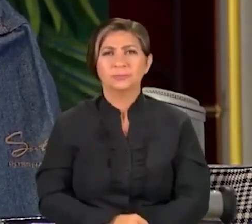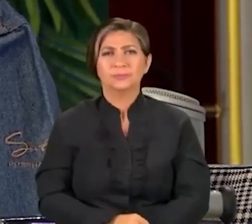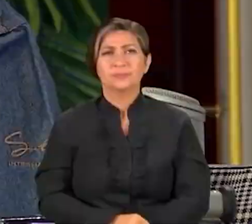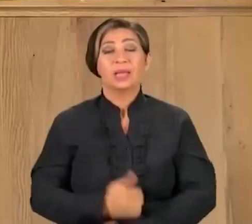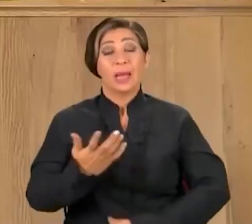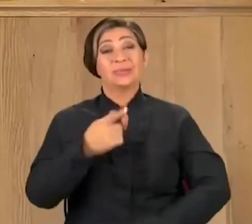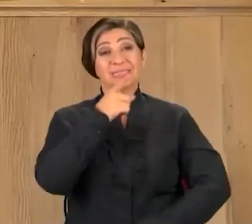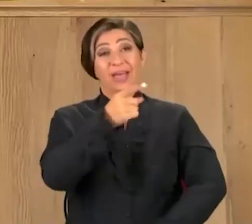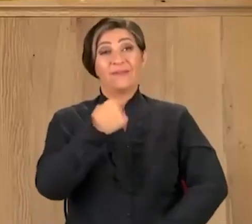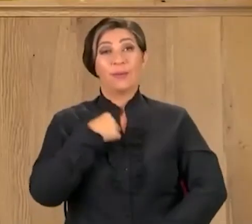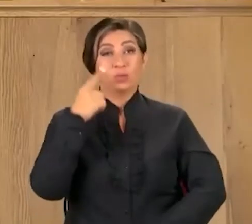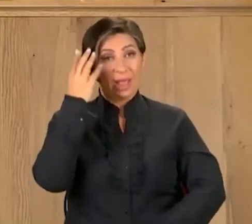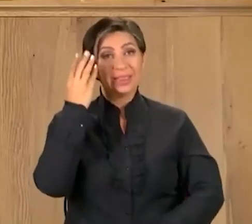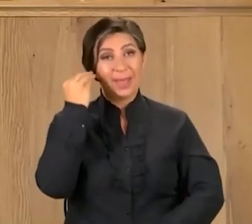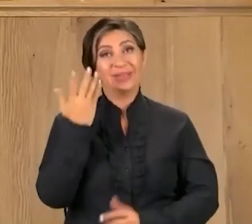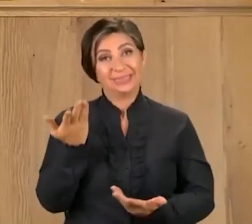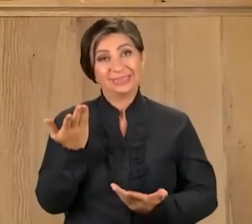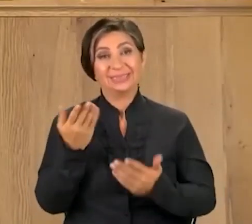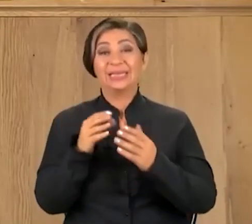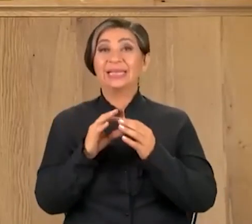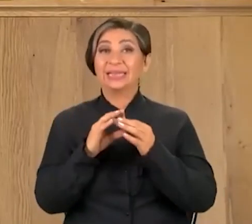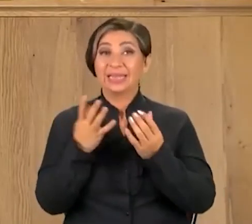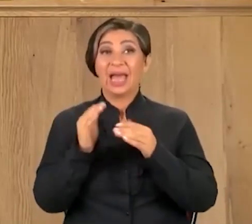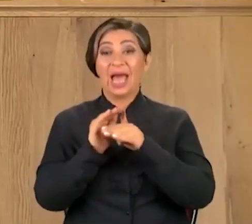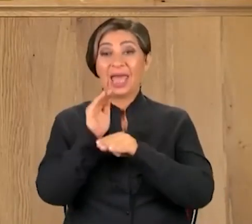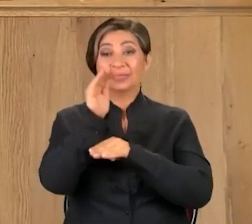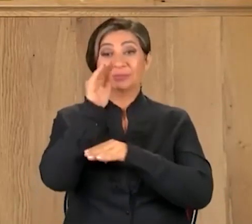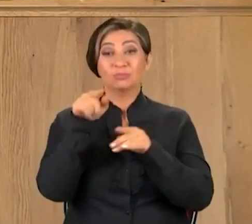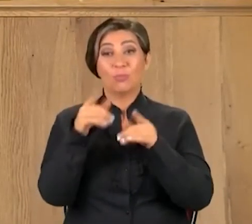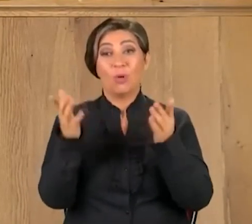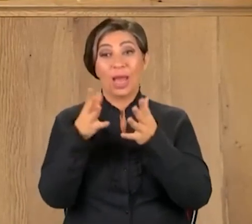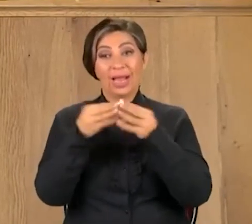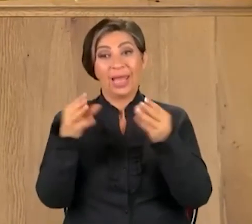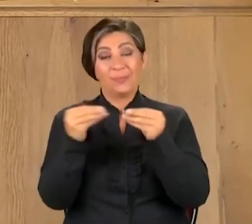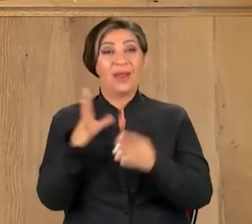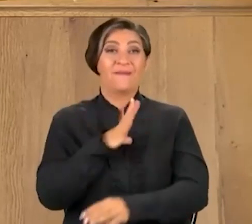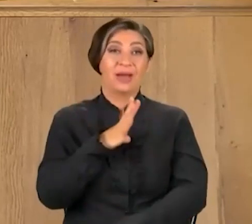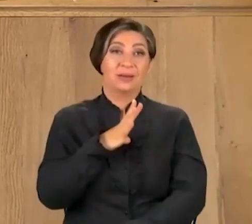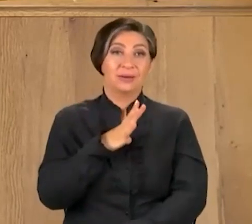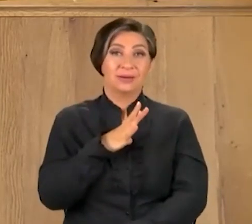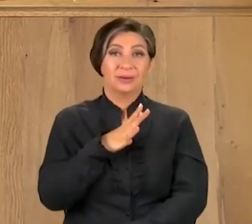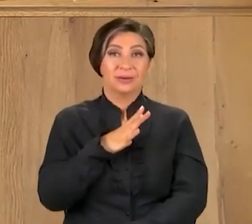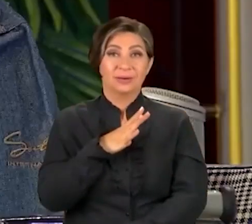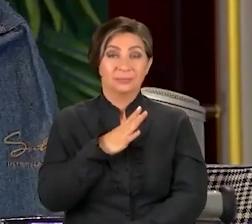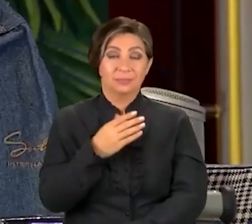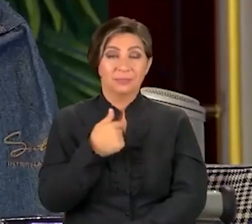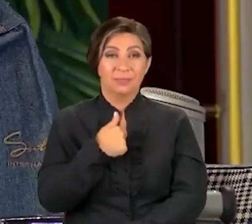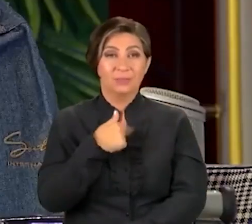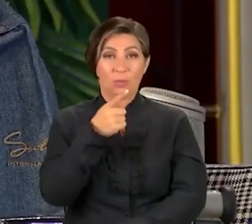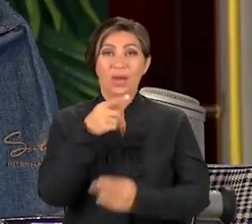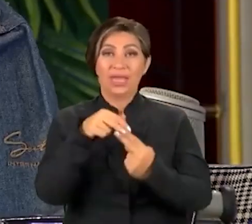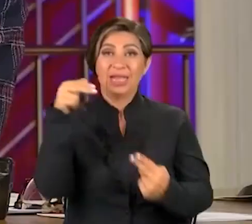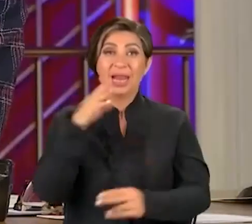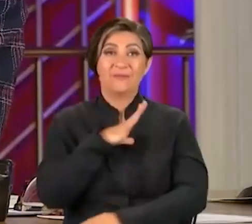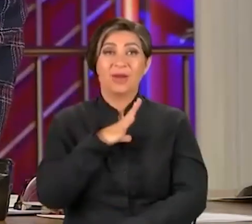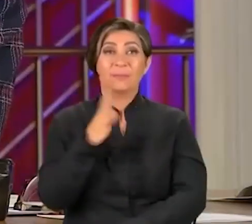Ama sen ve ben bunu anlayabiliriz. Çünkü hayatımızda böyle kayıplar var. Yani benim de böyle hikayelerim